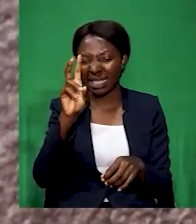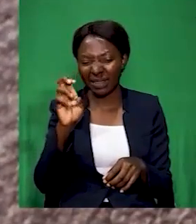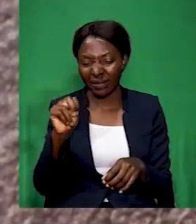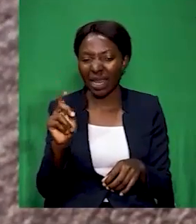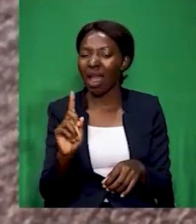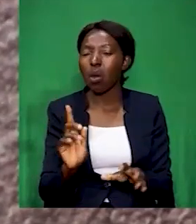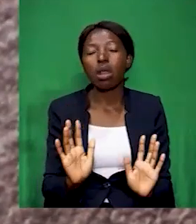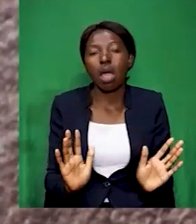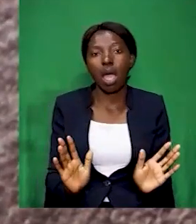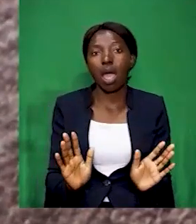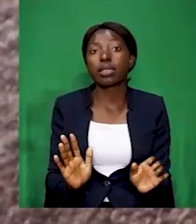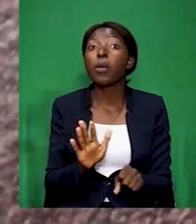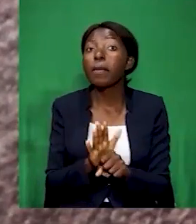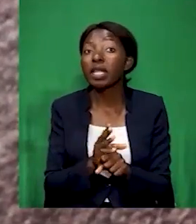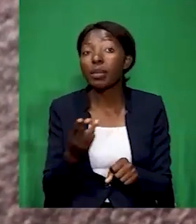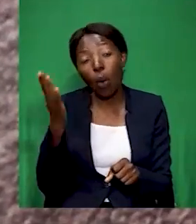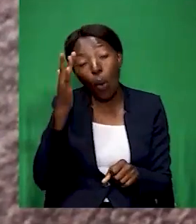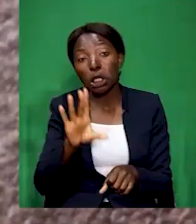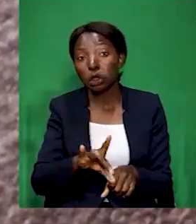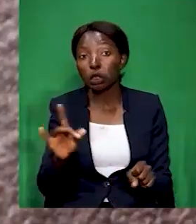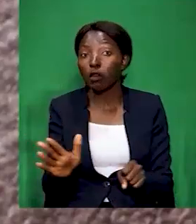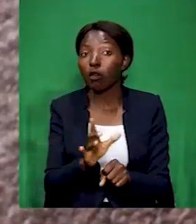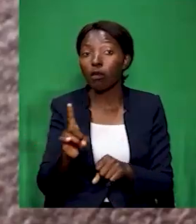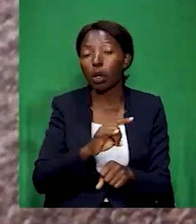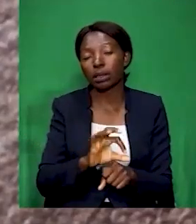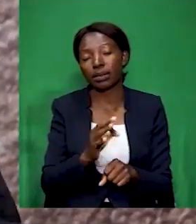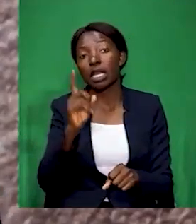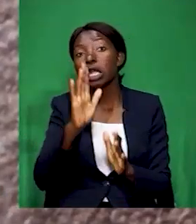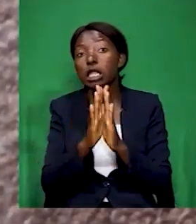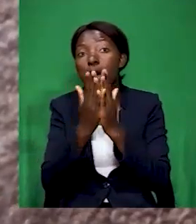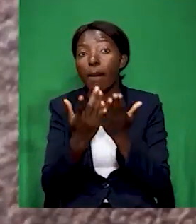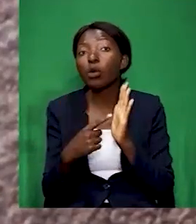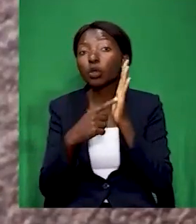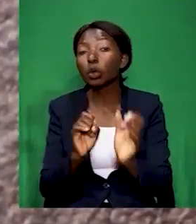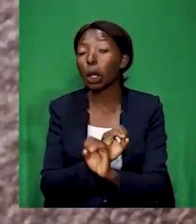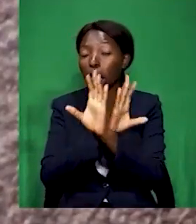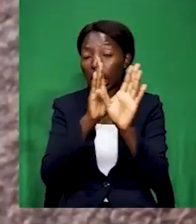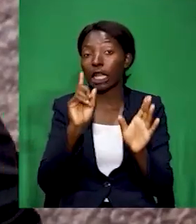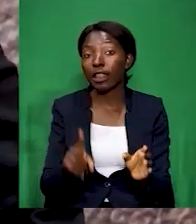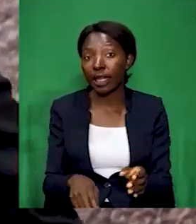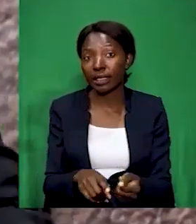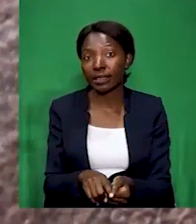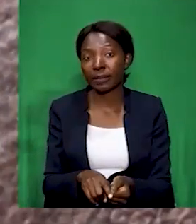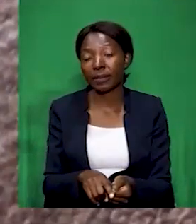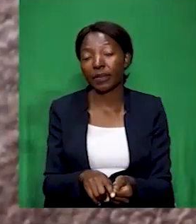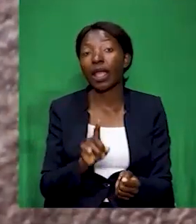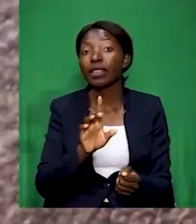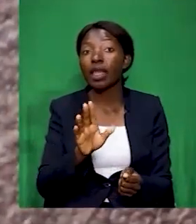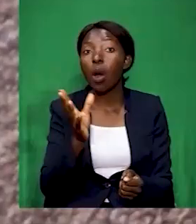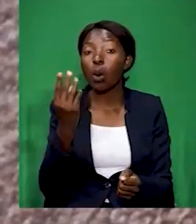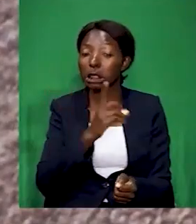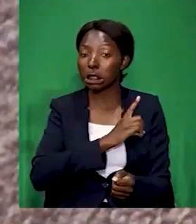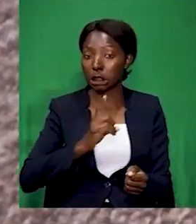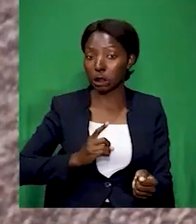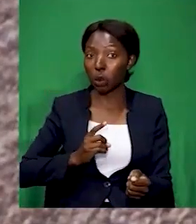ega akasarudzwa akanga akazara nemweya wamwari bhaibheri rinobva raburitsa pachena kuti zvakare pakange paine